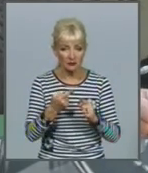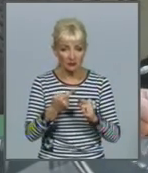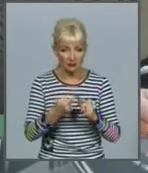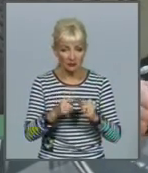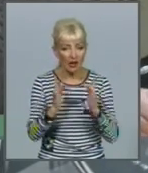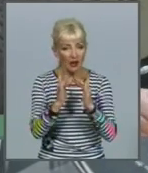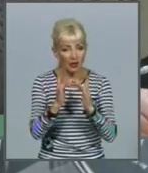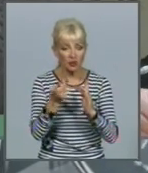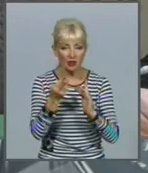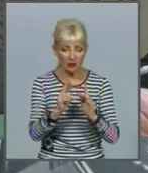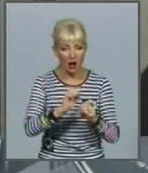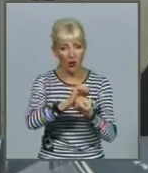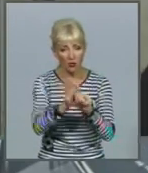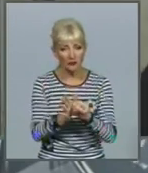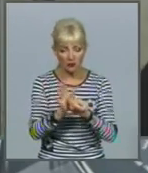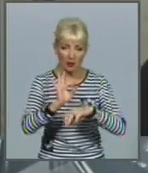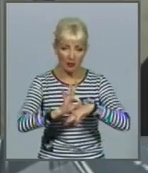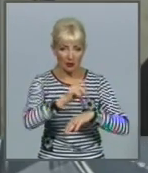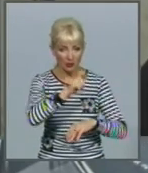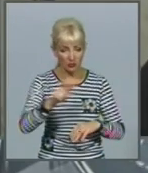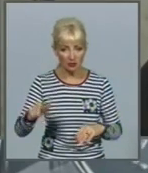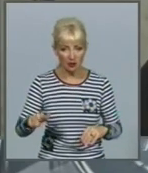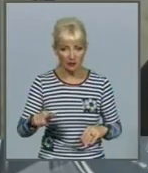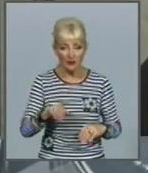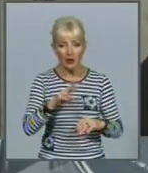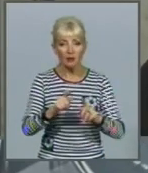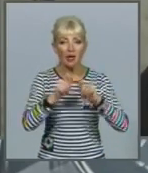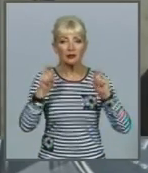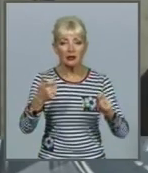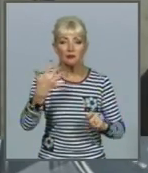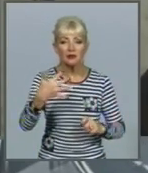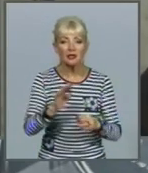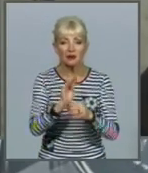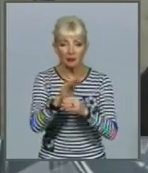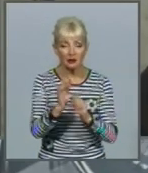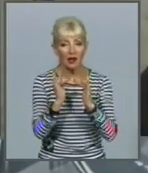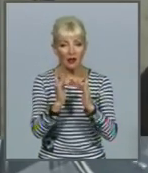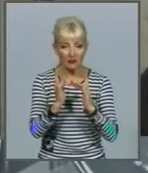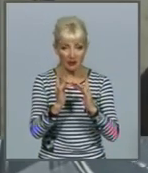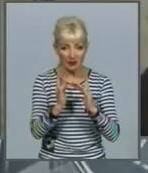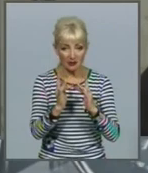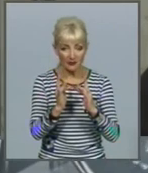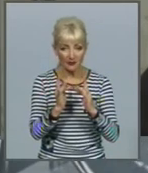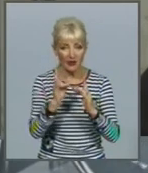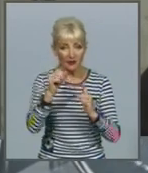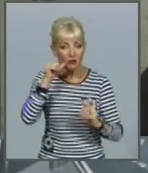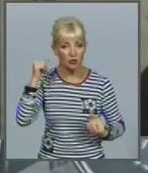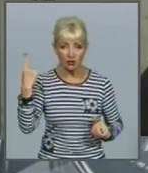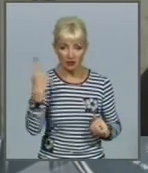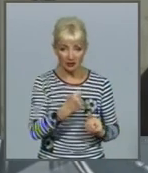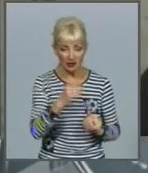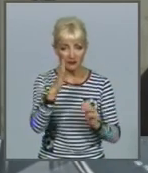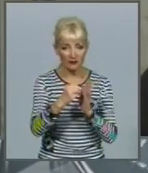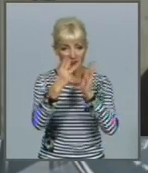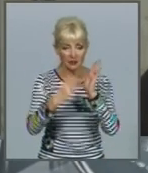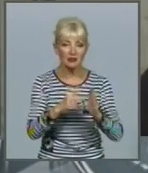коронавірусних хворих. Ми відкрили 50 додаткових ліжок на минулому тижні у 18 лікарні, з